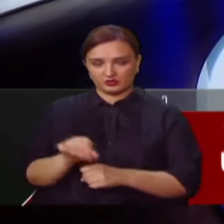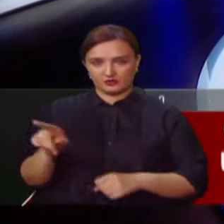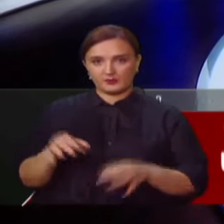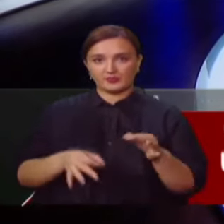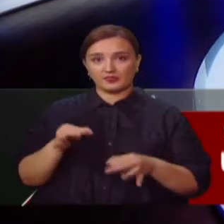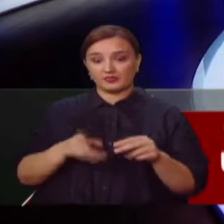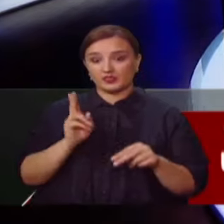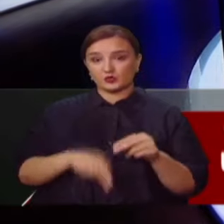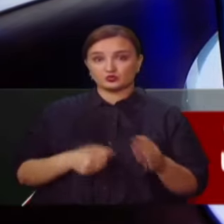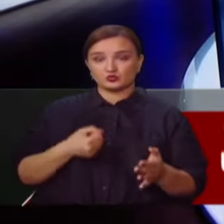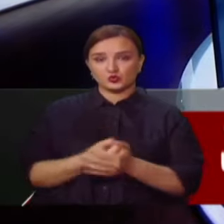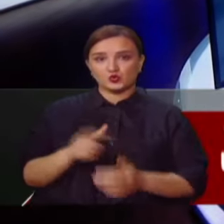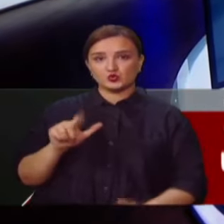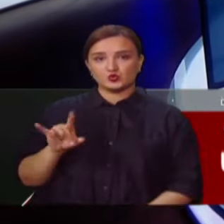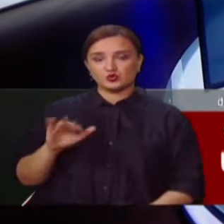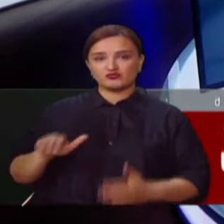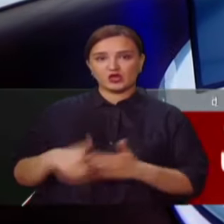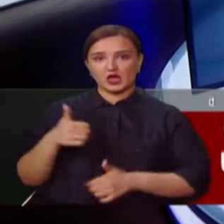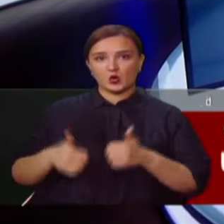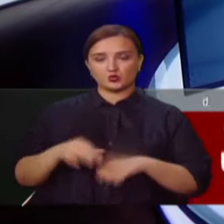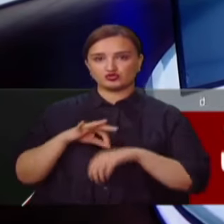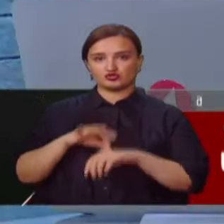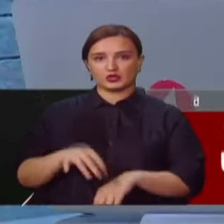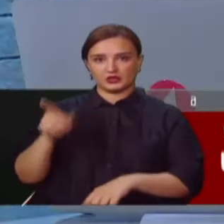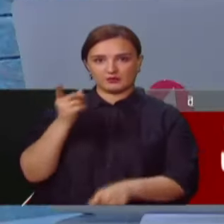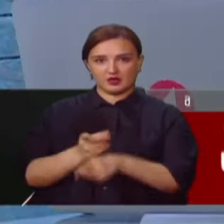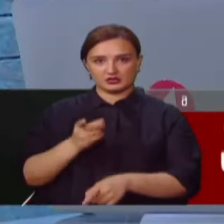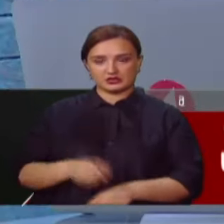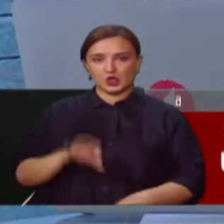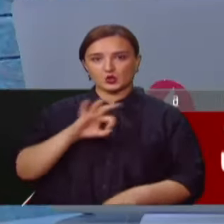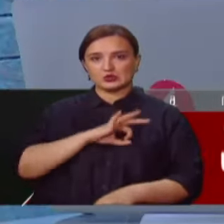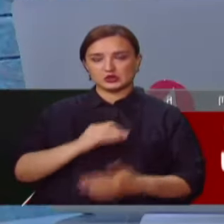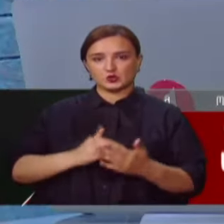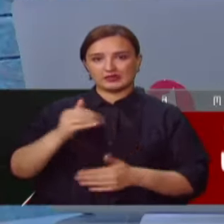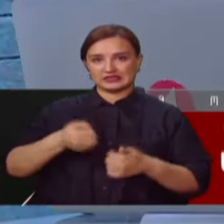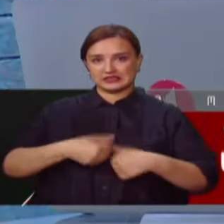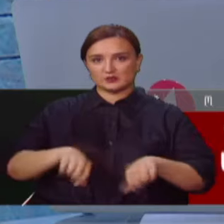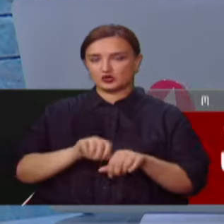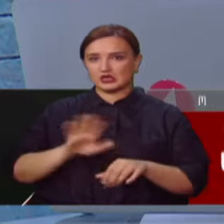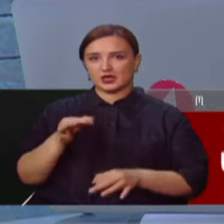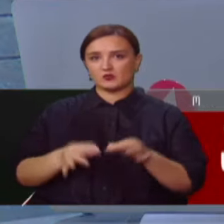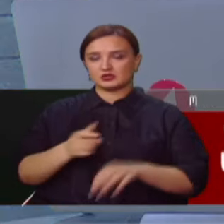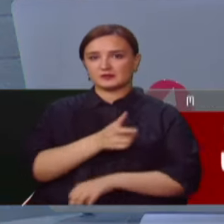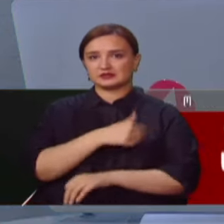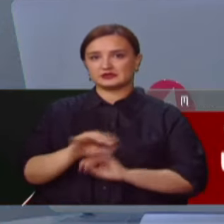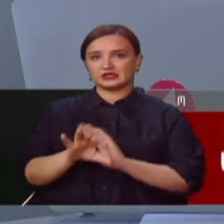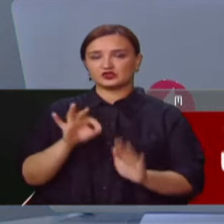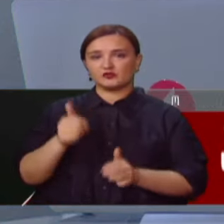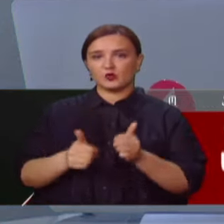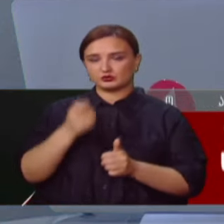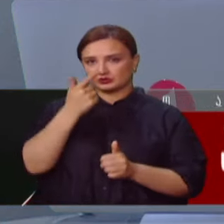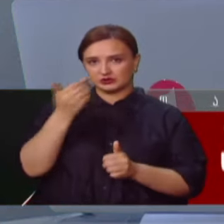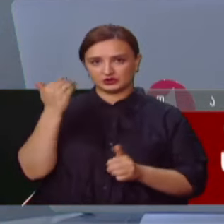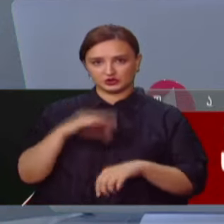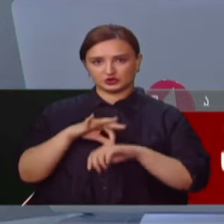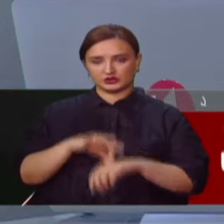წარმოების დასრულებამდე სალომე ზურაბიშვილს ახალი კონკურსის ჩატარება აეკრძალა. იუსტიციის უმაღლეს საბჭოში არამოსამართლე წევრის ასარჩევად კონკურსი ცოტა ხნის